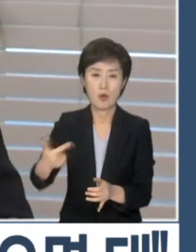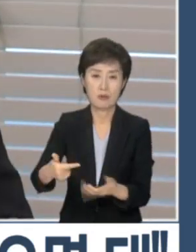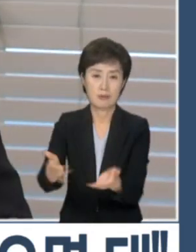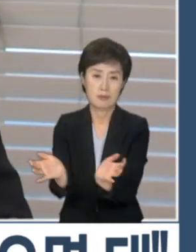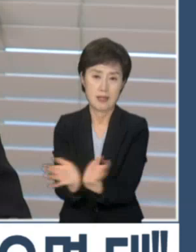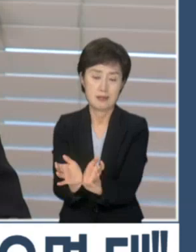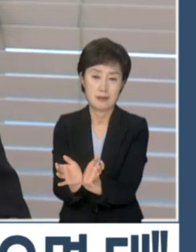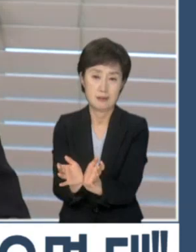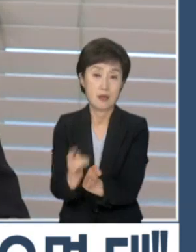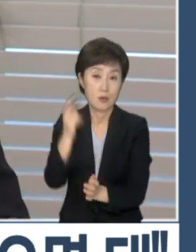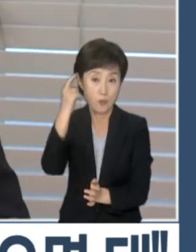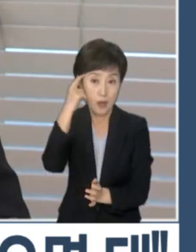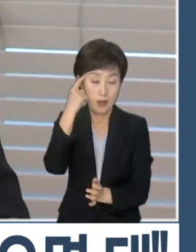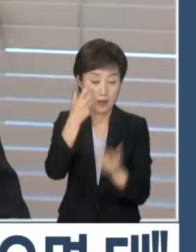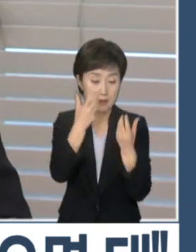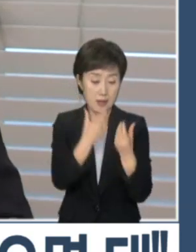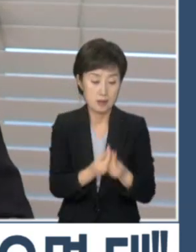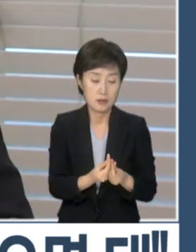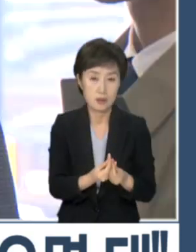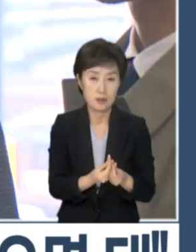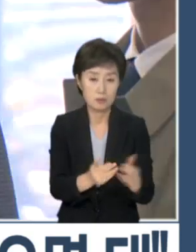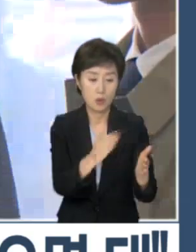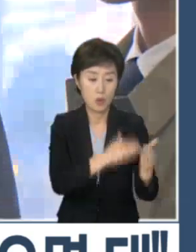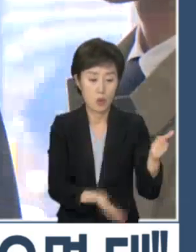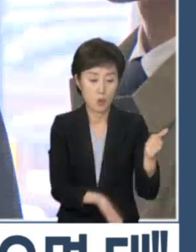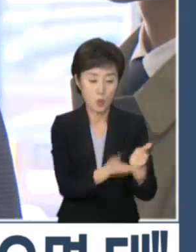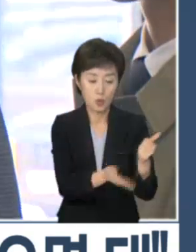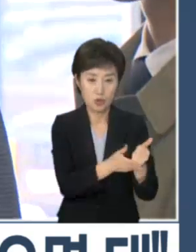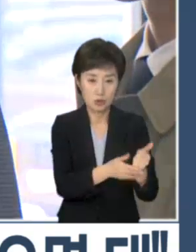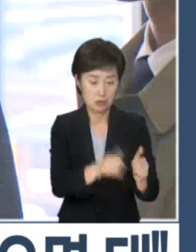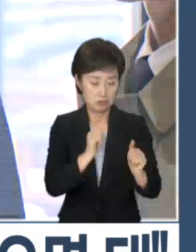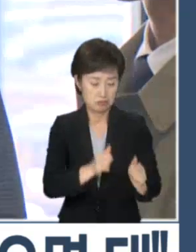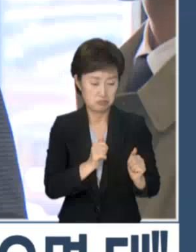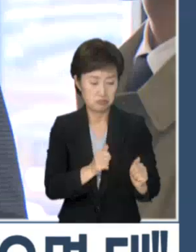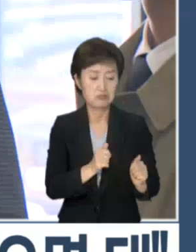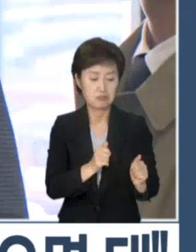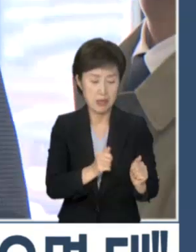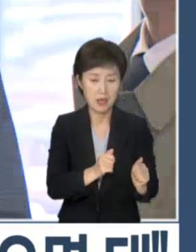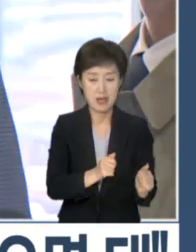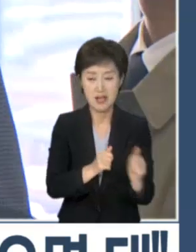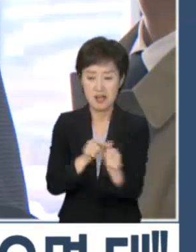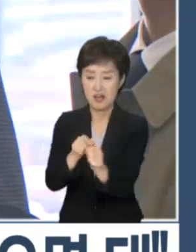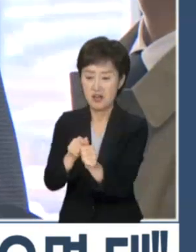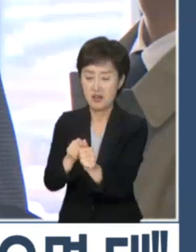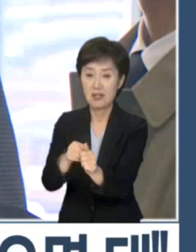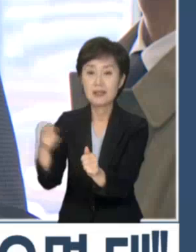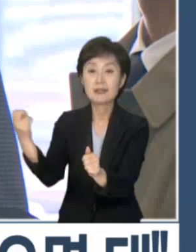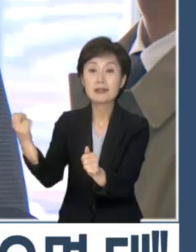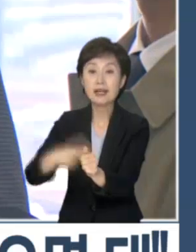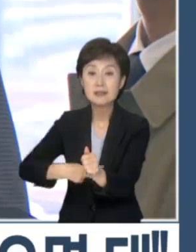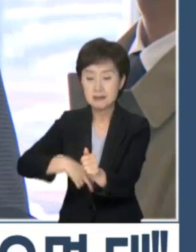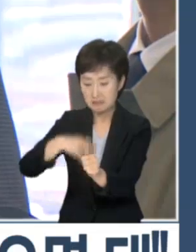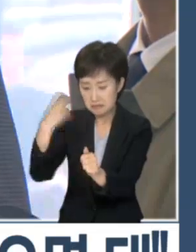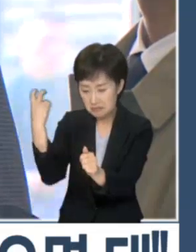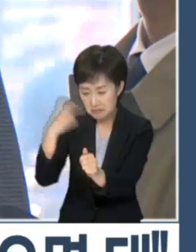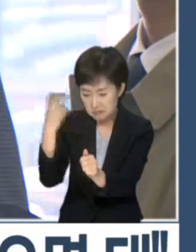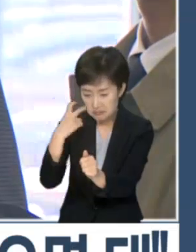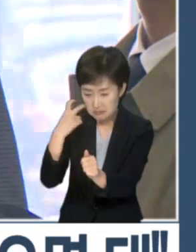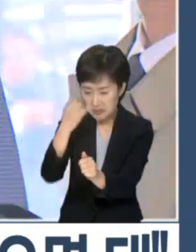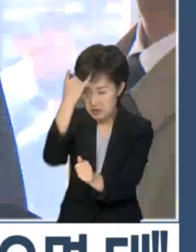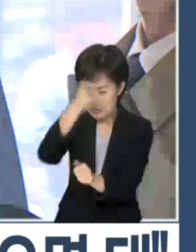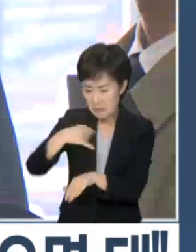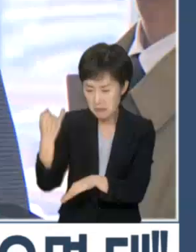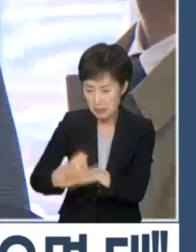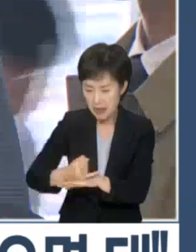공천심사위에서 통과됐다 하더라도 도덕성이 나쁘다. 도덕성에서 통과될 수 없는 사람이다